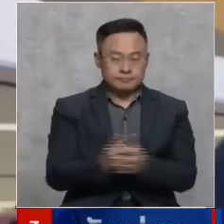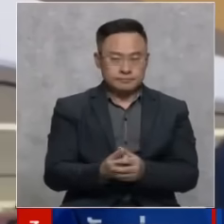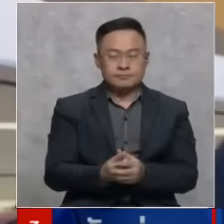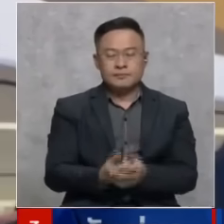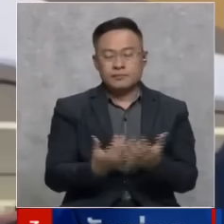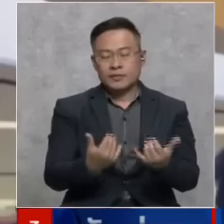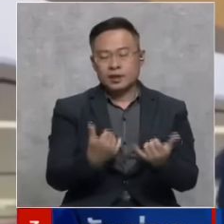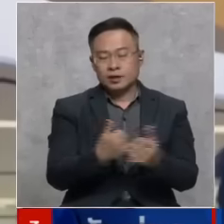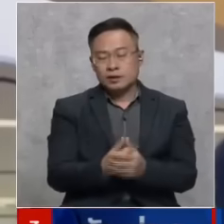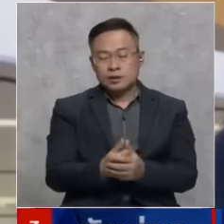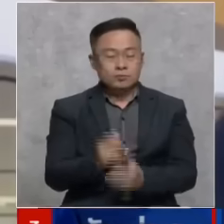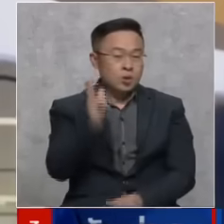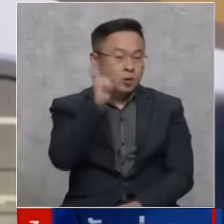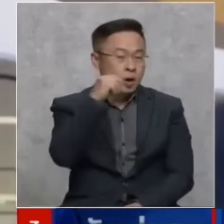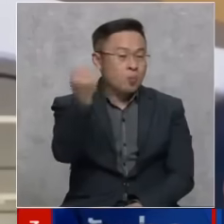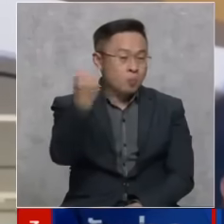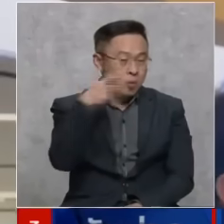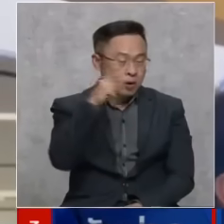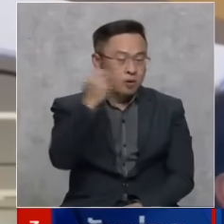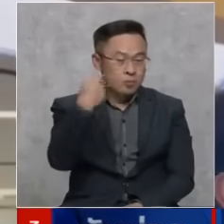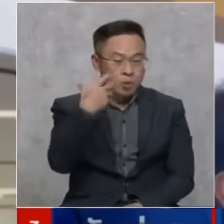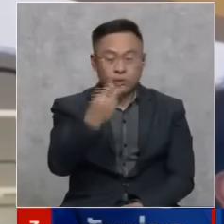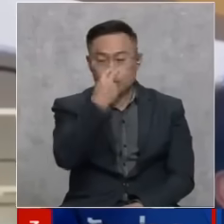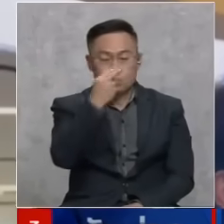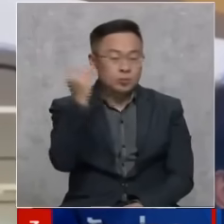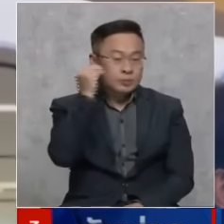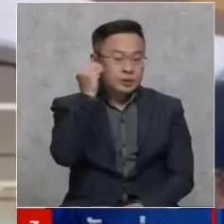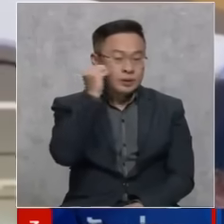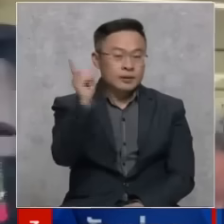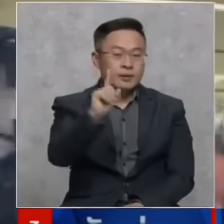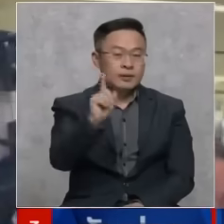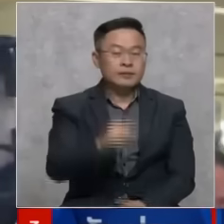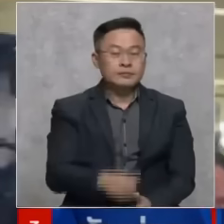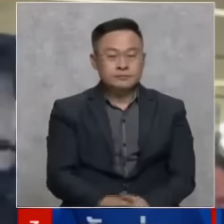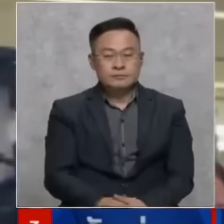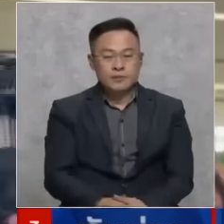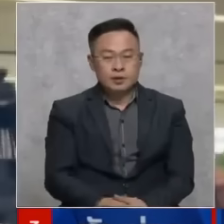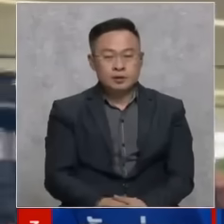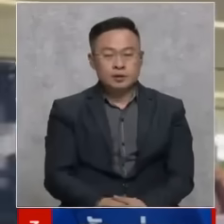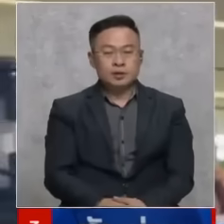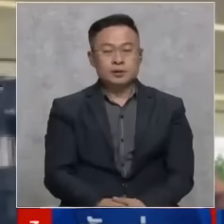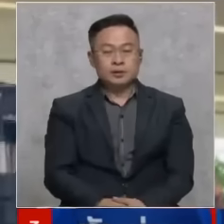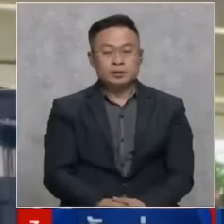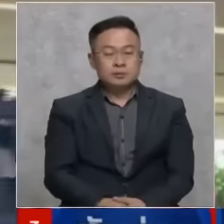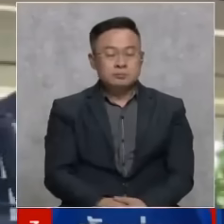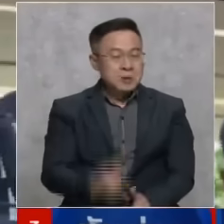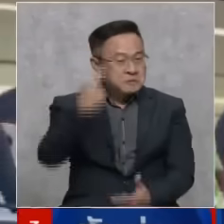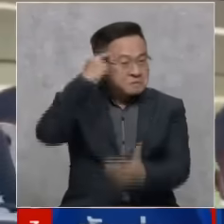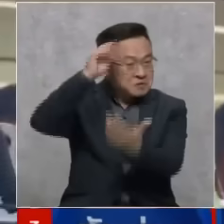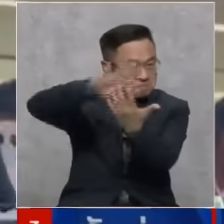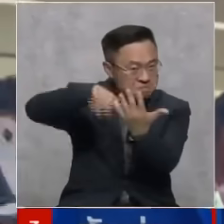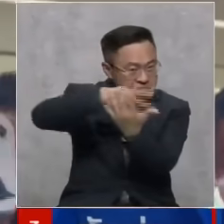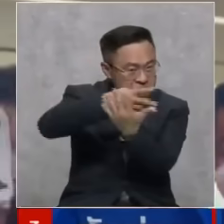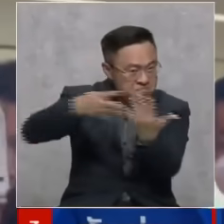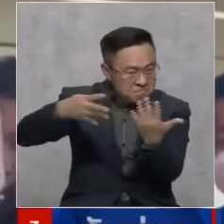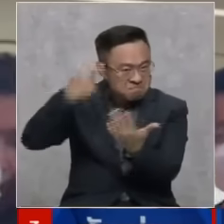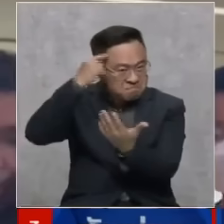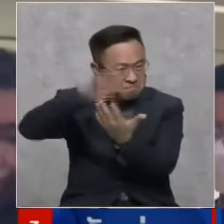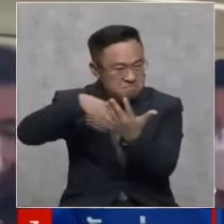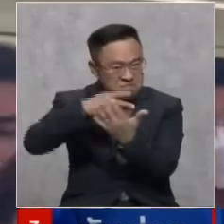อกว่ากระแสข่าวเกิดขึ้นเอาลองฟังเสียงคุณพิธาก่อนค่ะ เป็นอะไรบ้างไม่ได้เป็นเรื่องของเล่ห์เหลี่ยมหรือว่าเรื่องอะไรมันเป็นเรื่อง